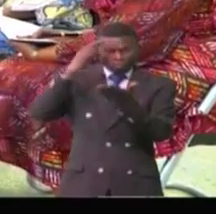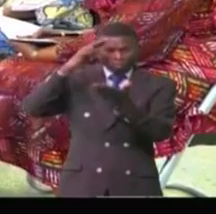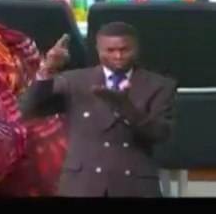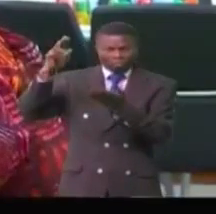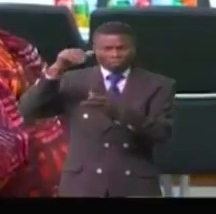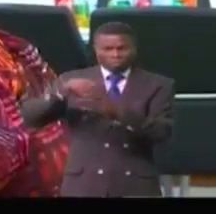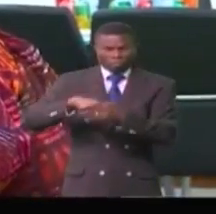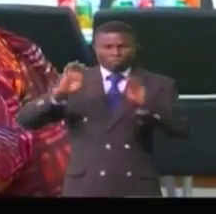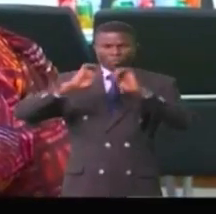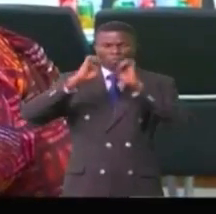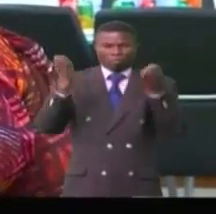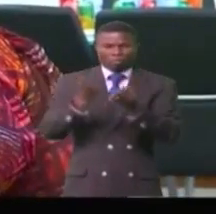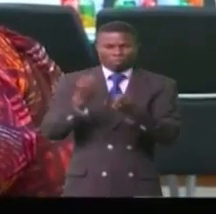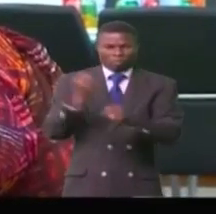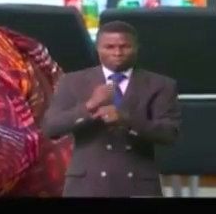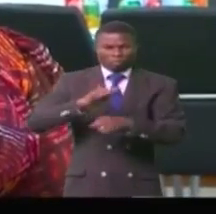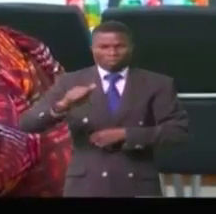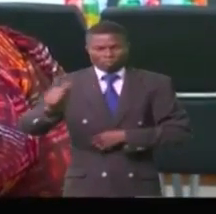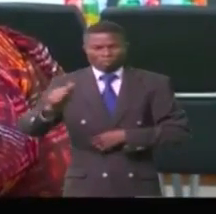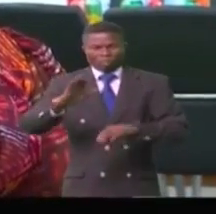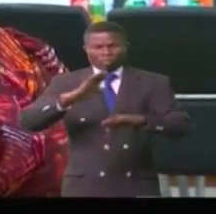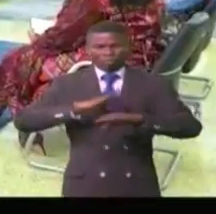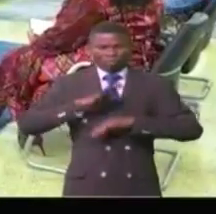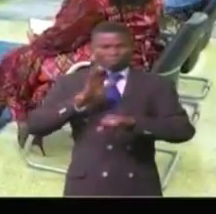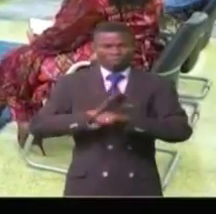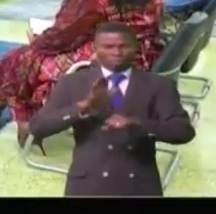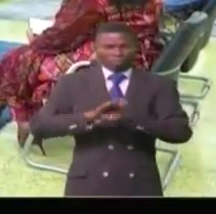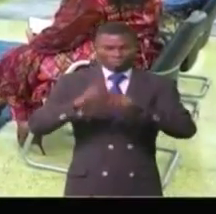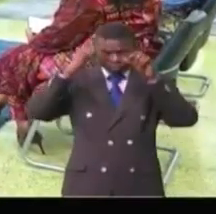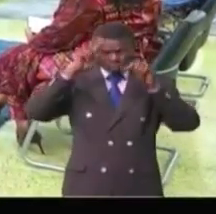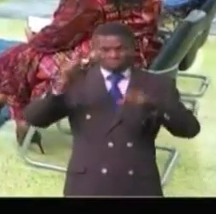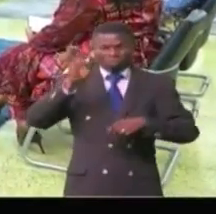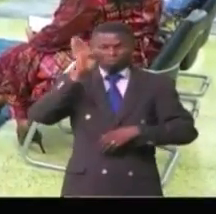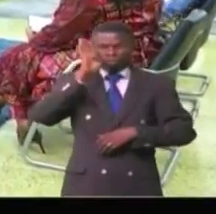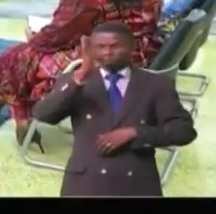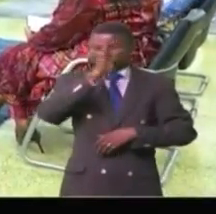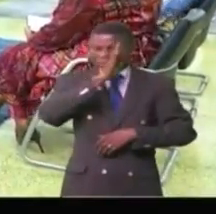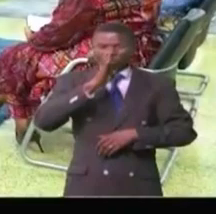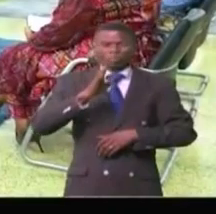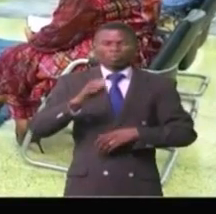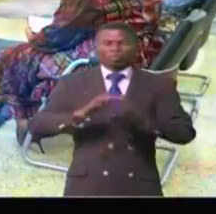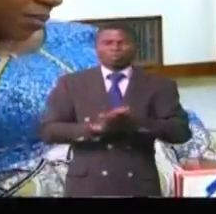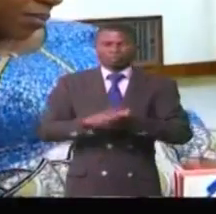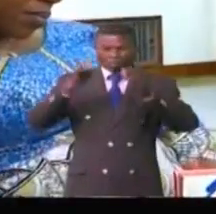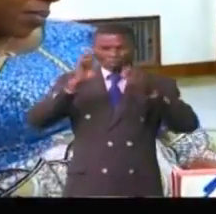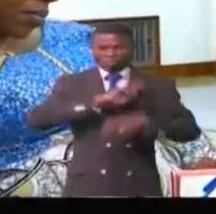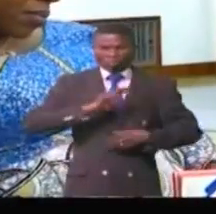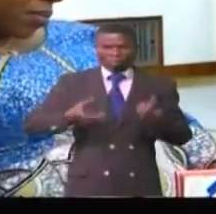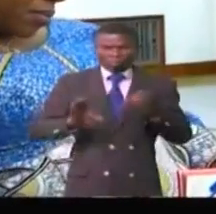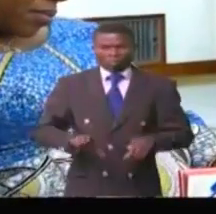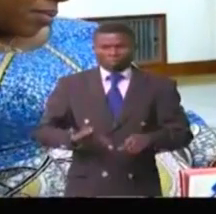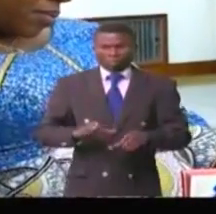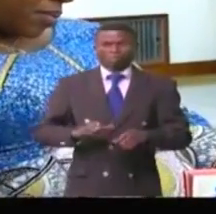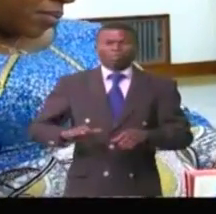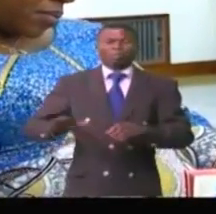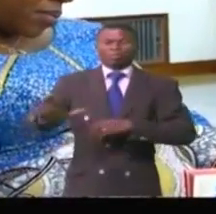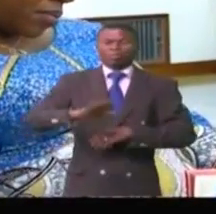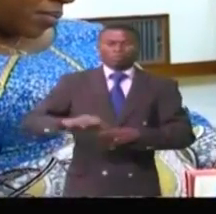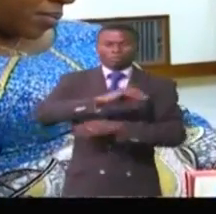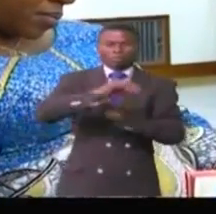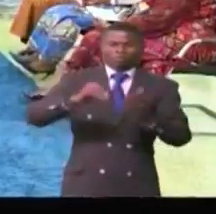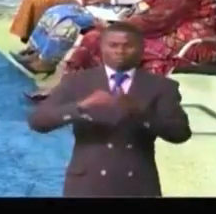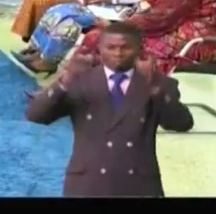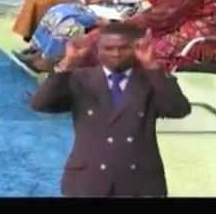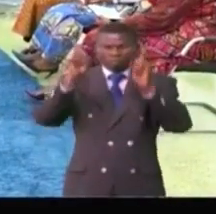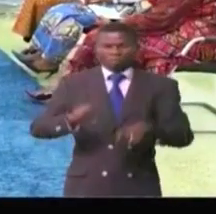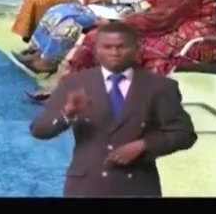travers l'entrepreneuriat. Un motif de satisfaction pour Modeste Baati, car la RDC, ce pays au cœur de l'Afrique, a